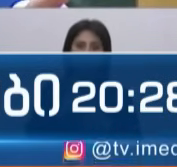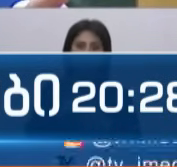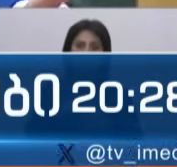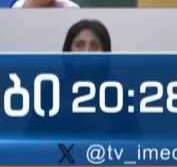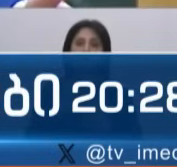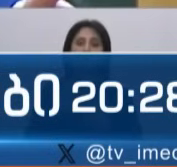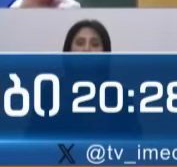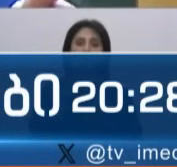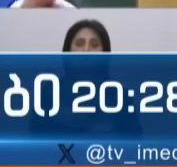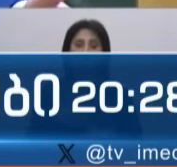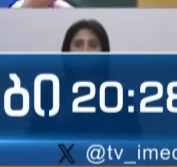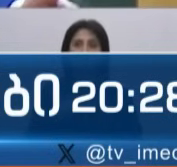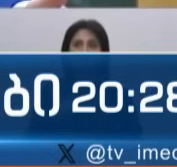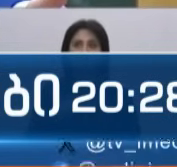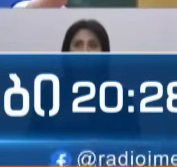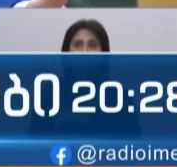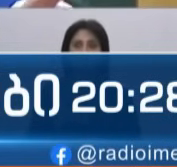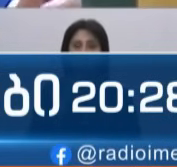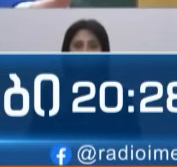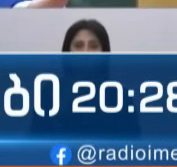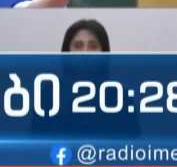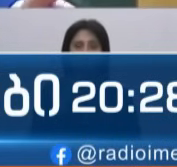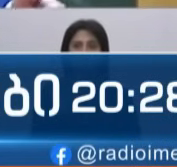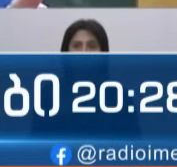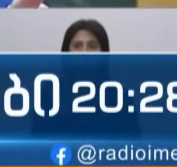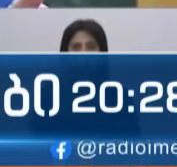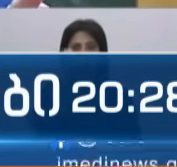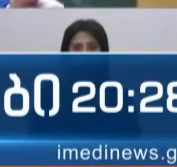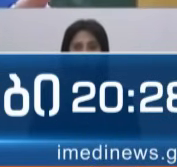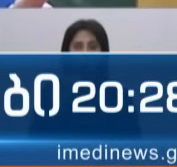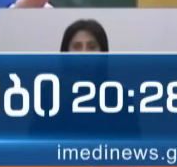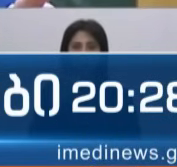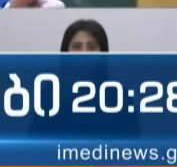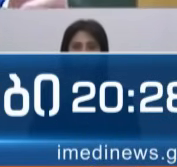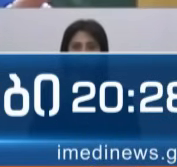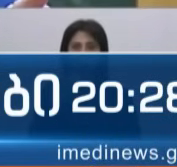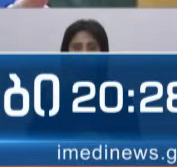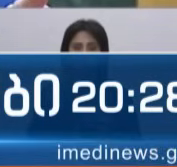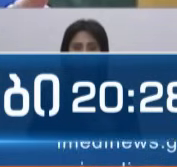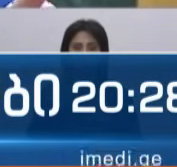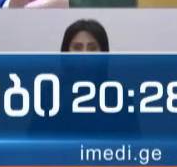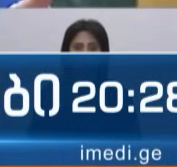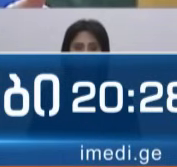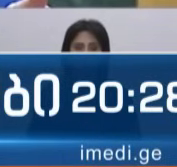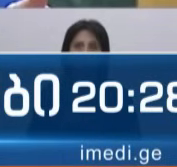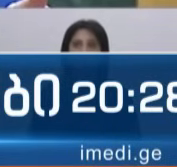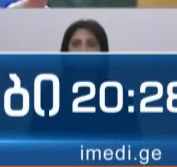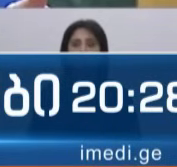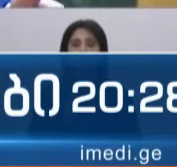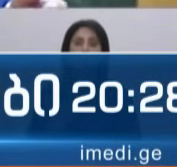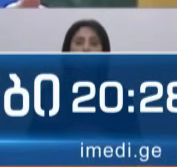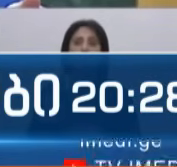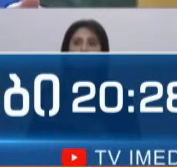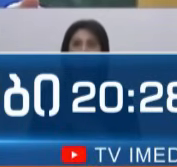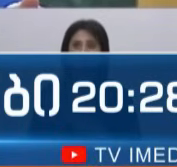მათ ჩააბარეს ჩვენი ორი ისტორიული რეგიონი, აფხაზეთი და სამაჩაბლო, რუსეთის ფედერაციას. ამის